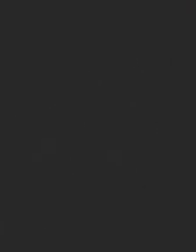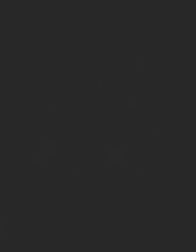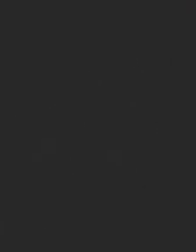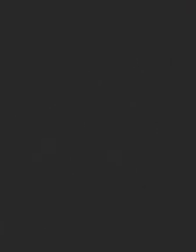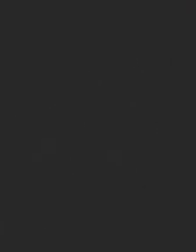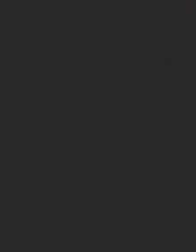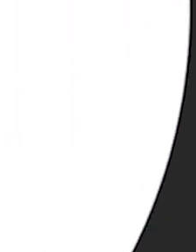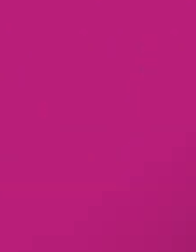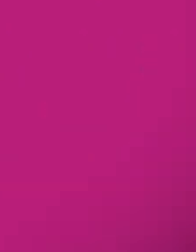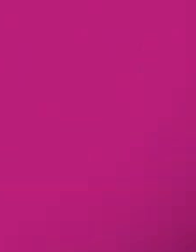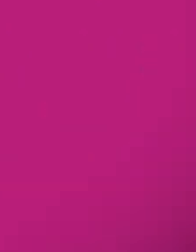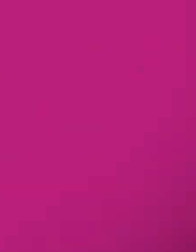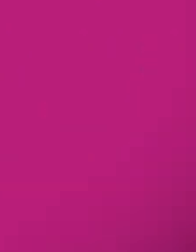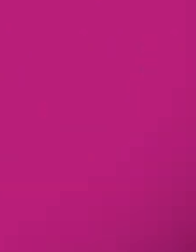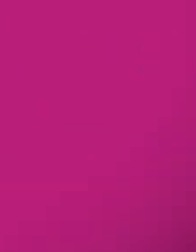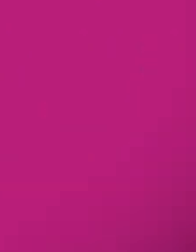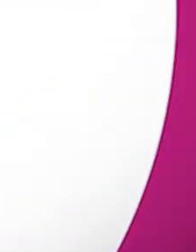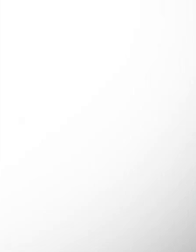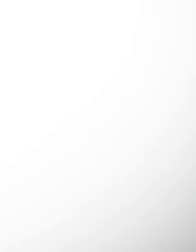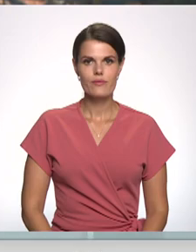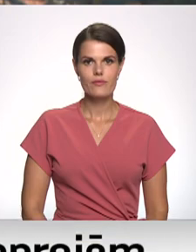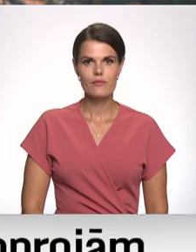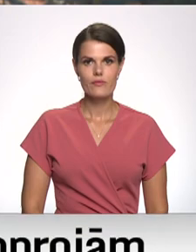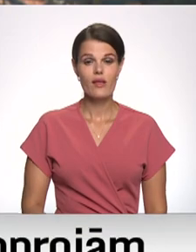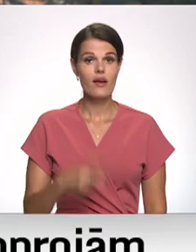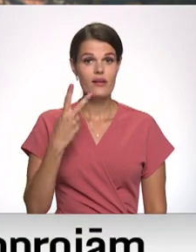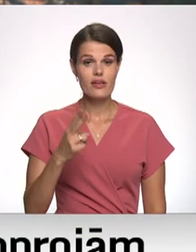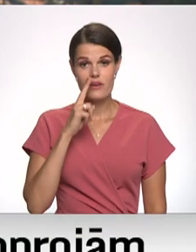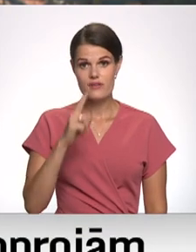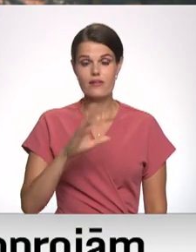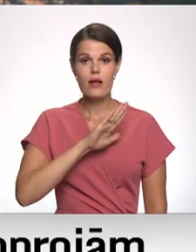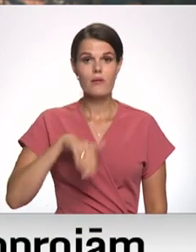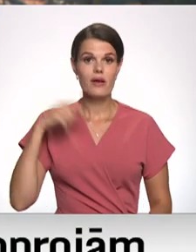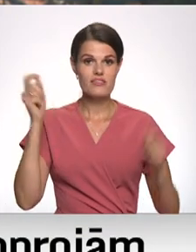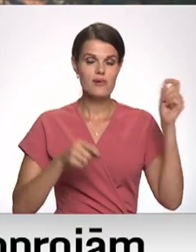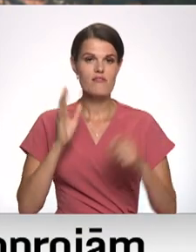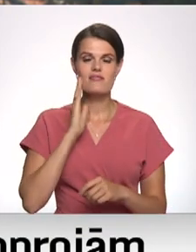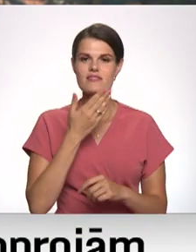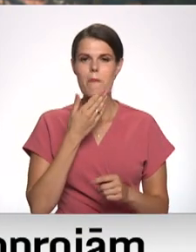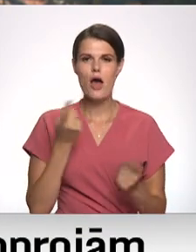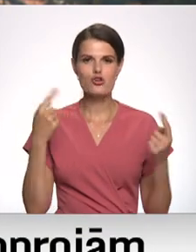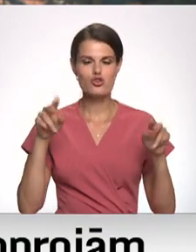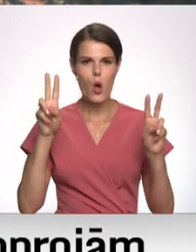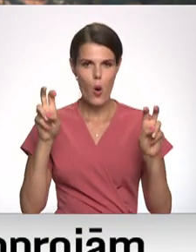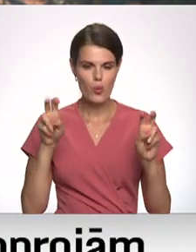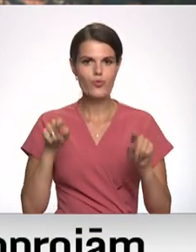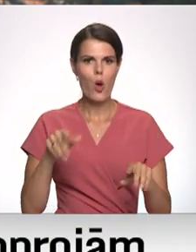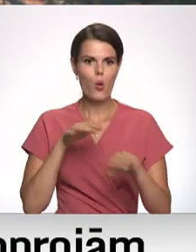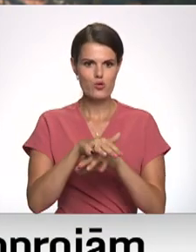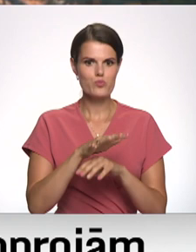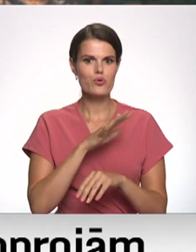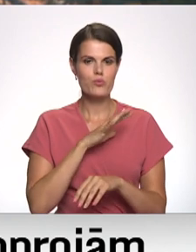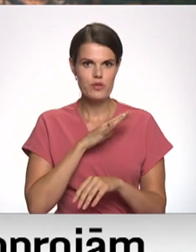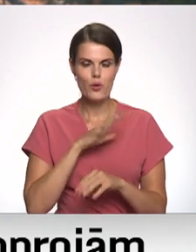Re! Viss ēters ir te! Divas nedēļas pēc festivāla Summer Sound laikā piedzīvotā uzbrukuma joprojām